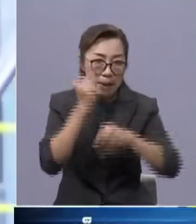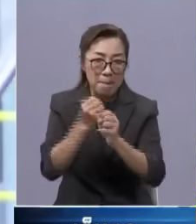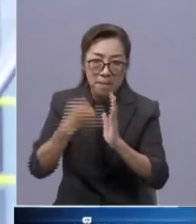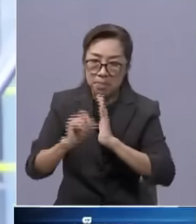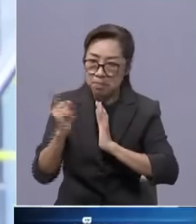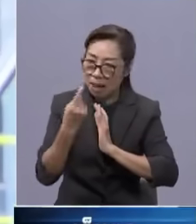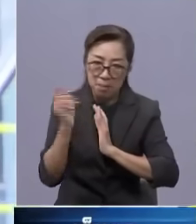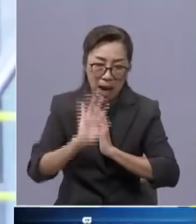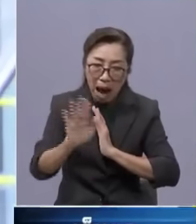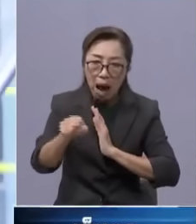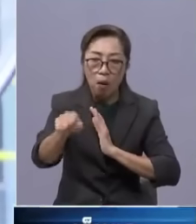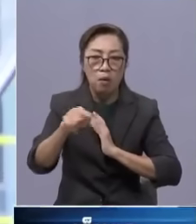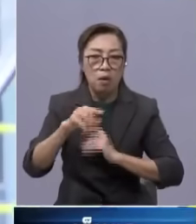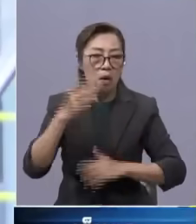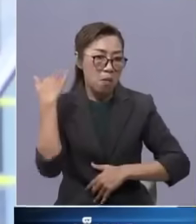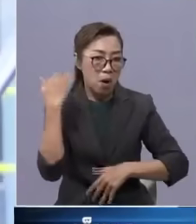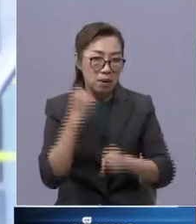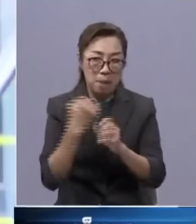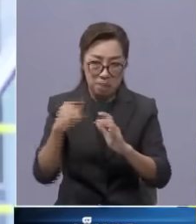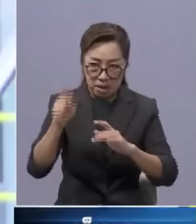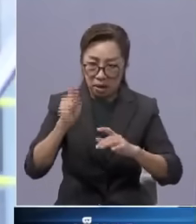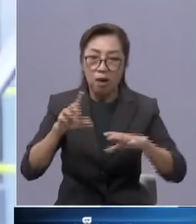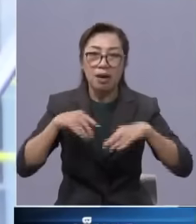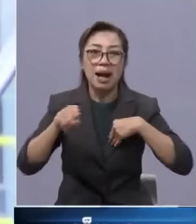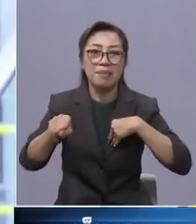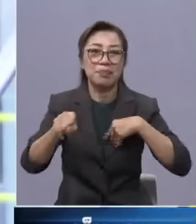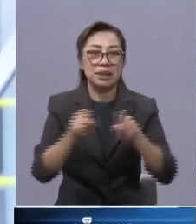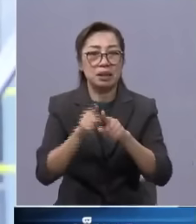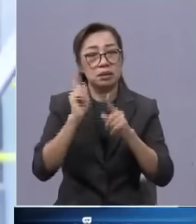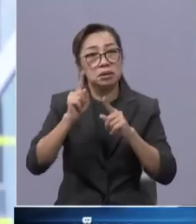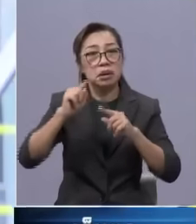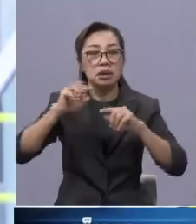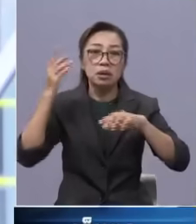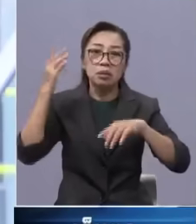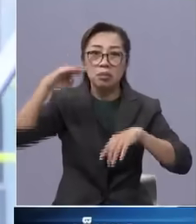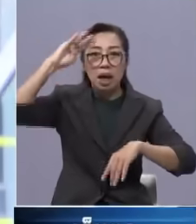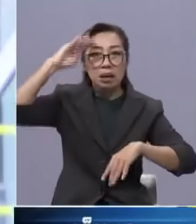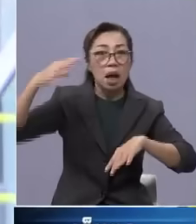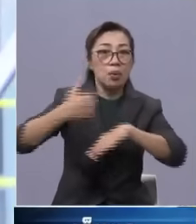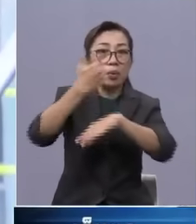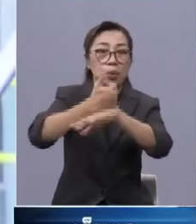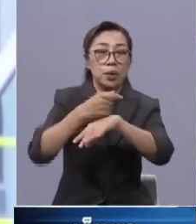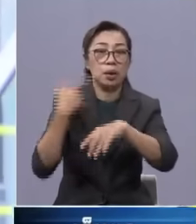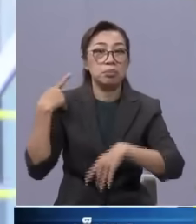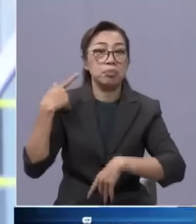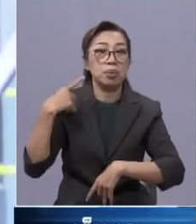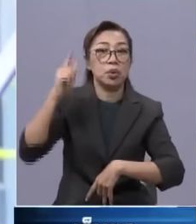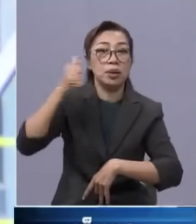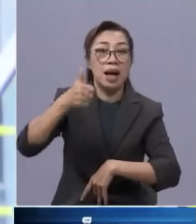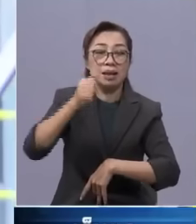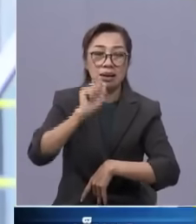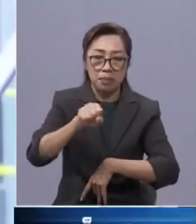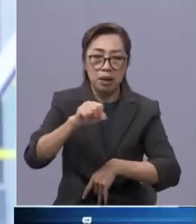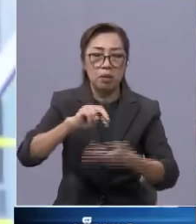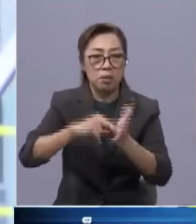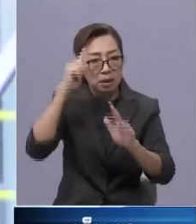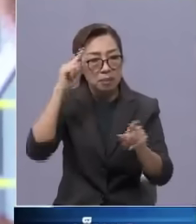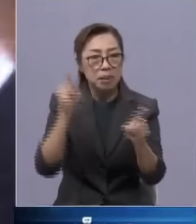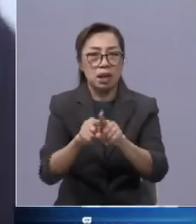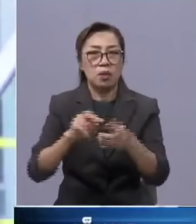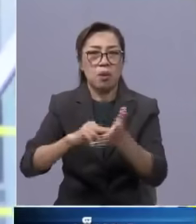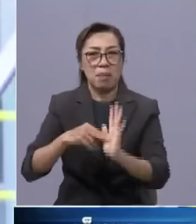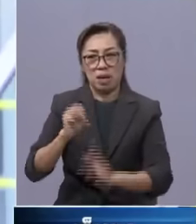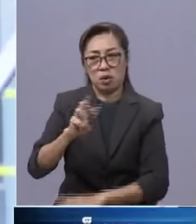ที่ได้ประโยชน์จากการรัฐประหารครับเราใช้คำว่าได้ประโยชน์มาตั้งแต่ปี 2549ก็สนับสนุนด้วยดังนั้นทิศทางของ